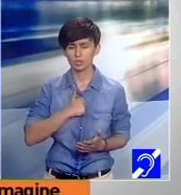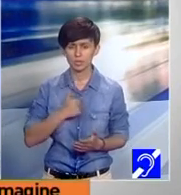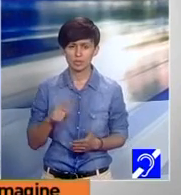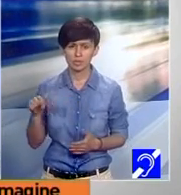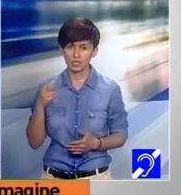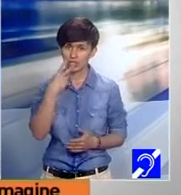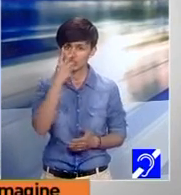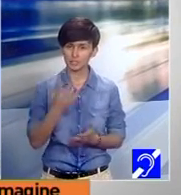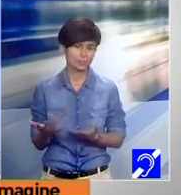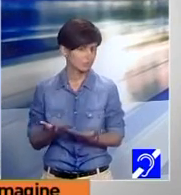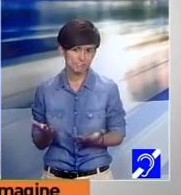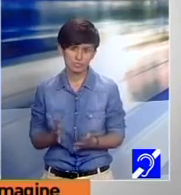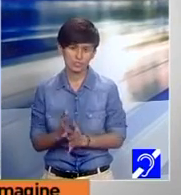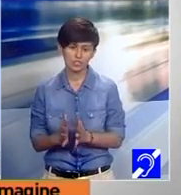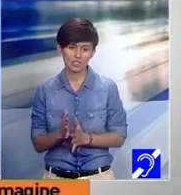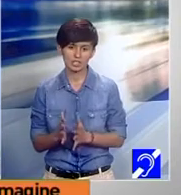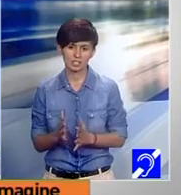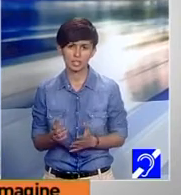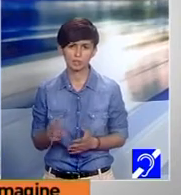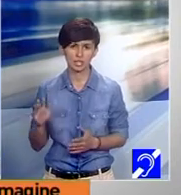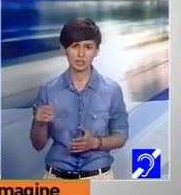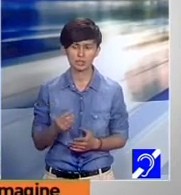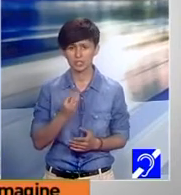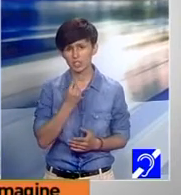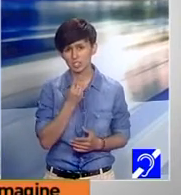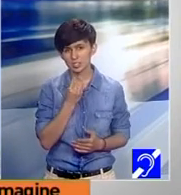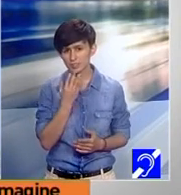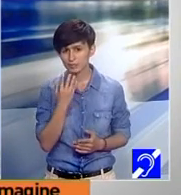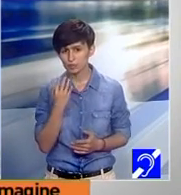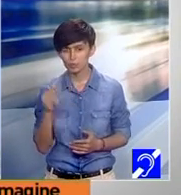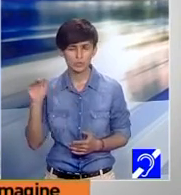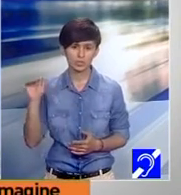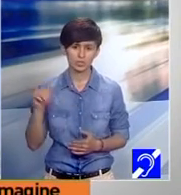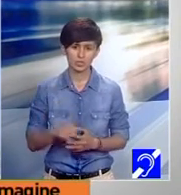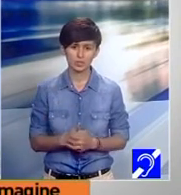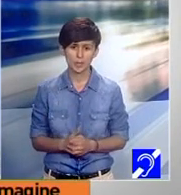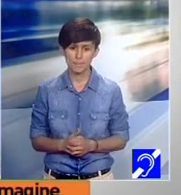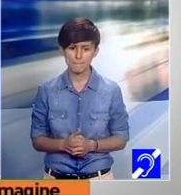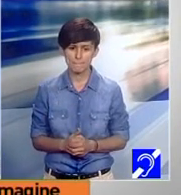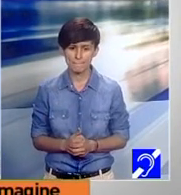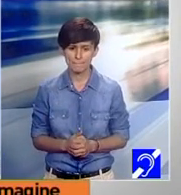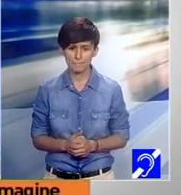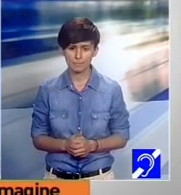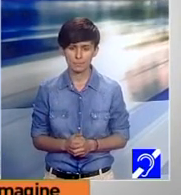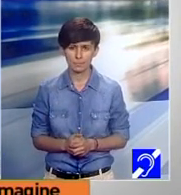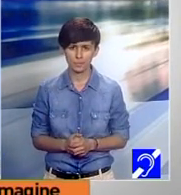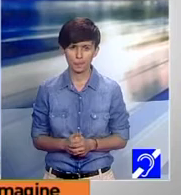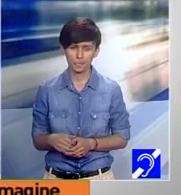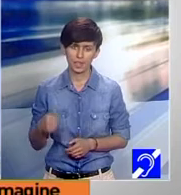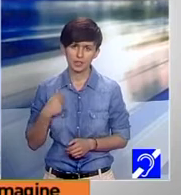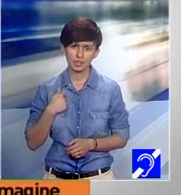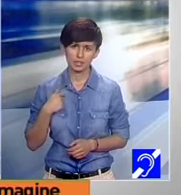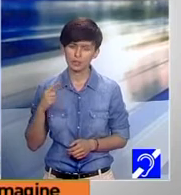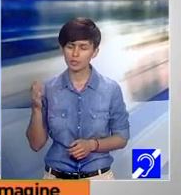v-au împins în zona? Tot încerc să scot astfel de informații pentru a-i pune cumva în gardă pe părinți. N-am avut nicio suspiciune la